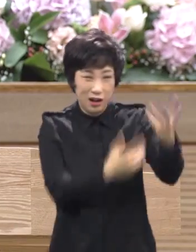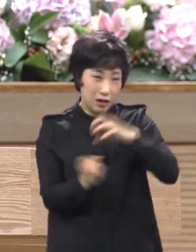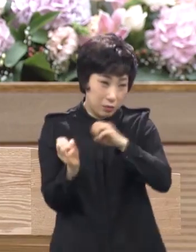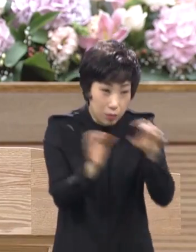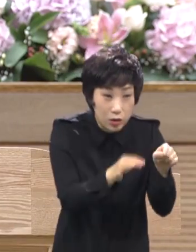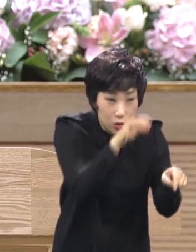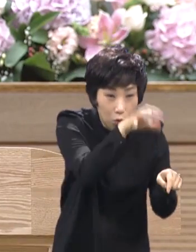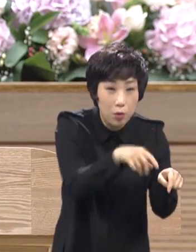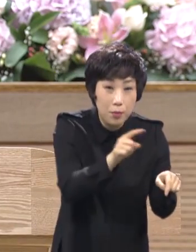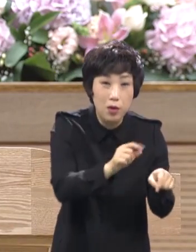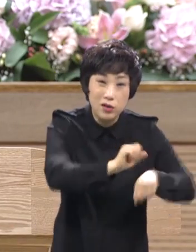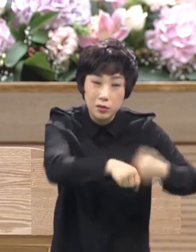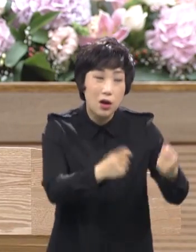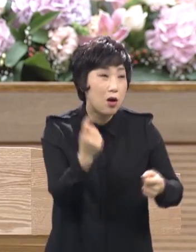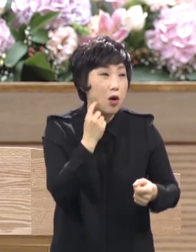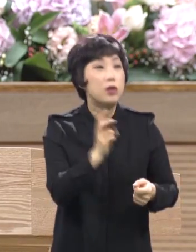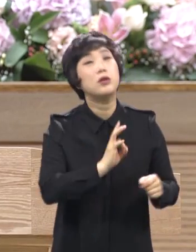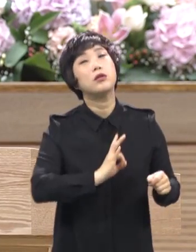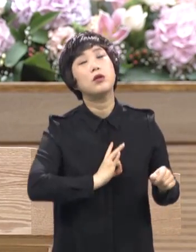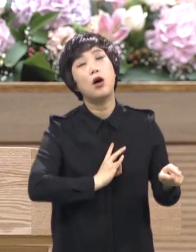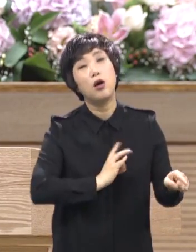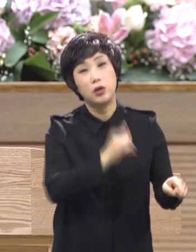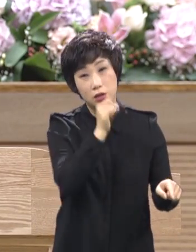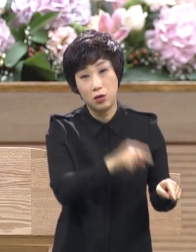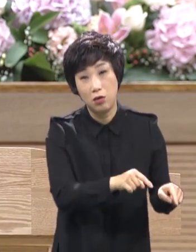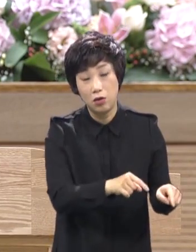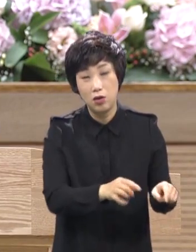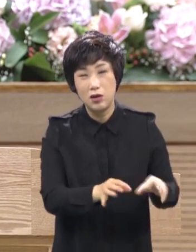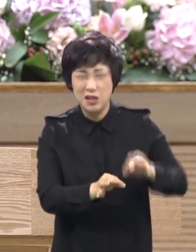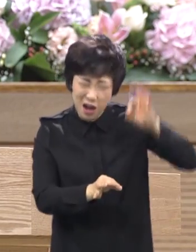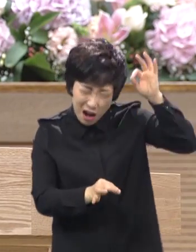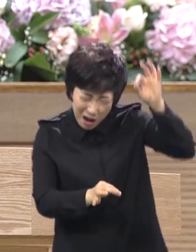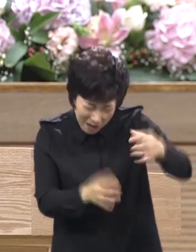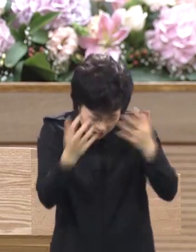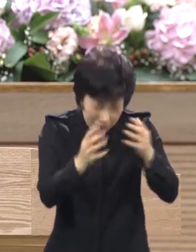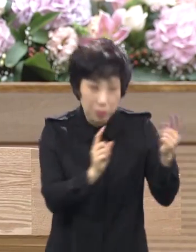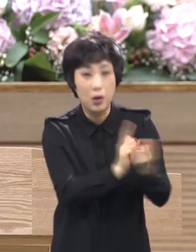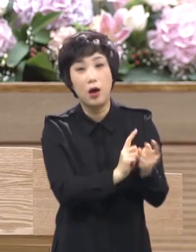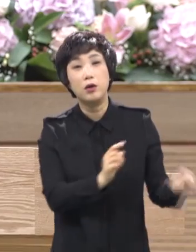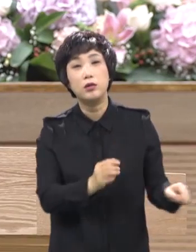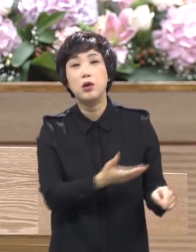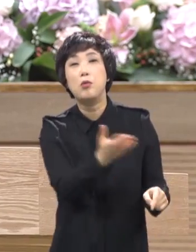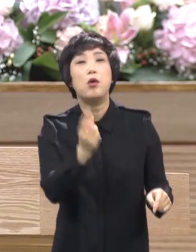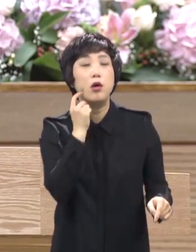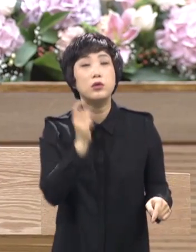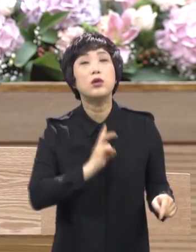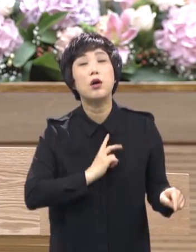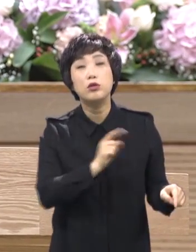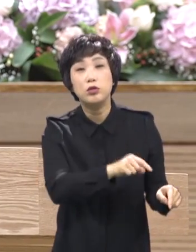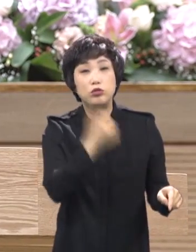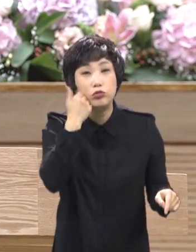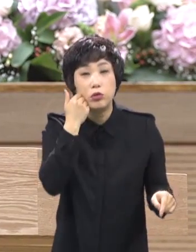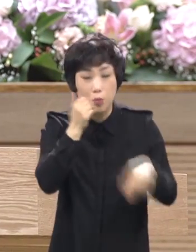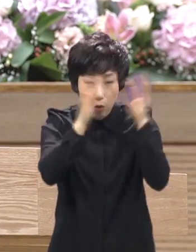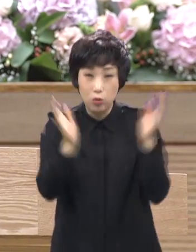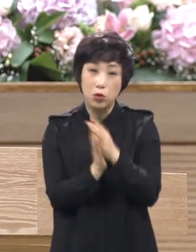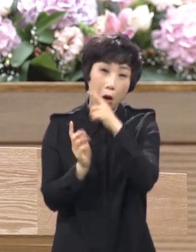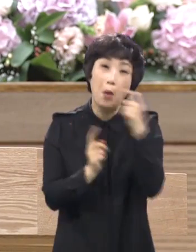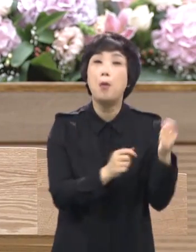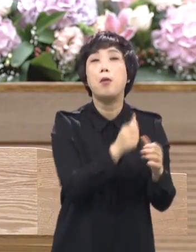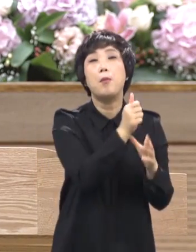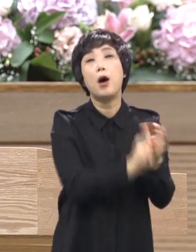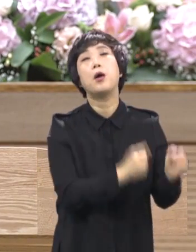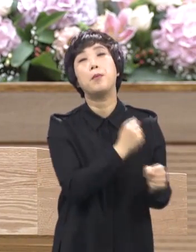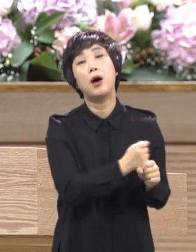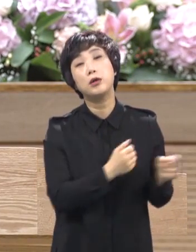거기는 그 짐승과 거짓 선지자도 있어. 거짓 선지자가 누구요? 다 미혹한 것들이다 이 말, 미혹한